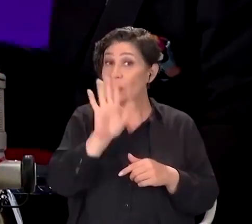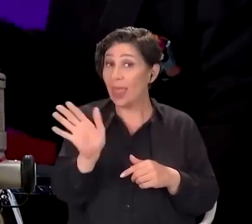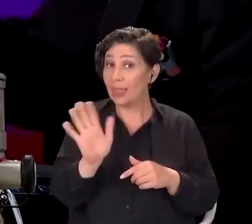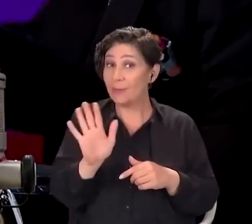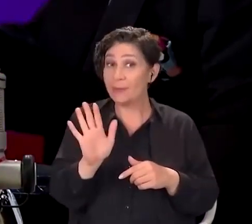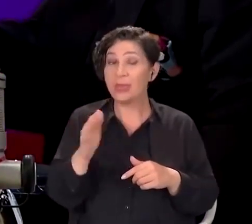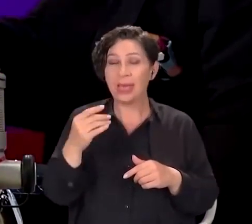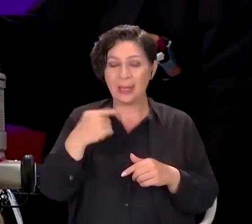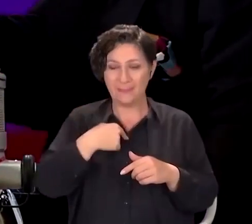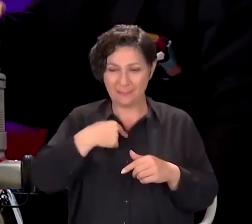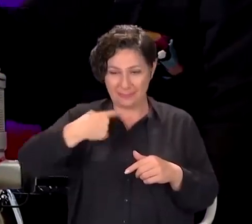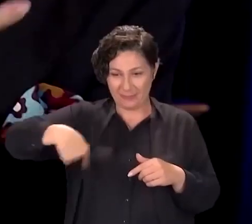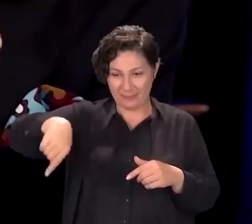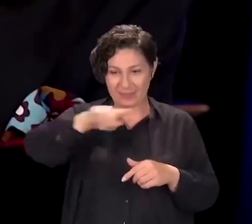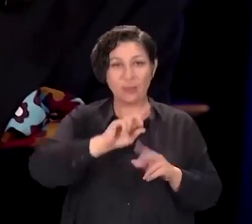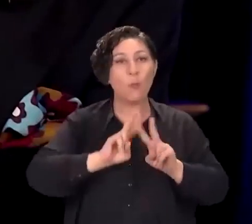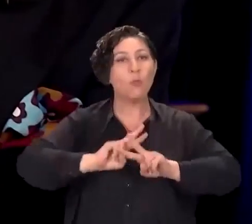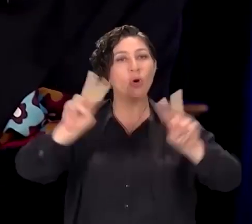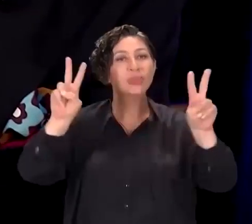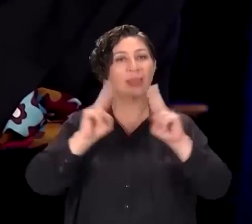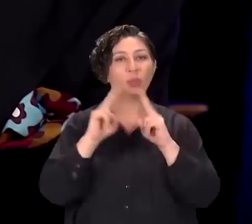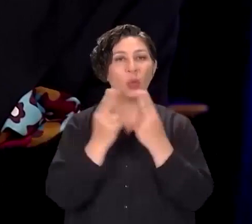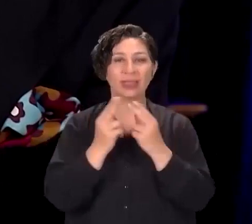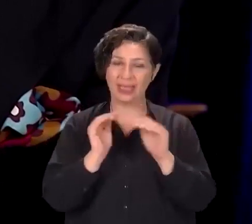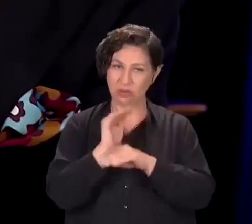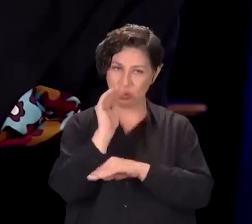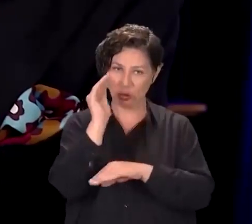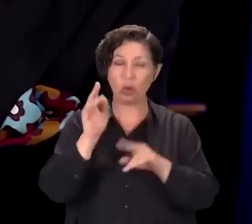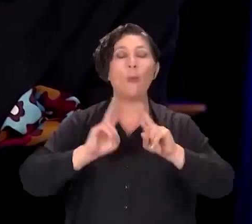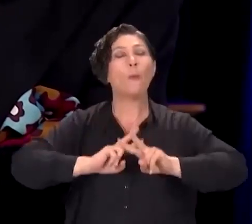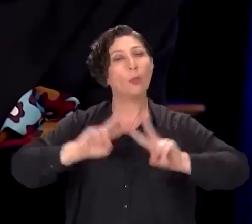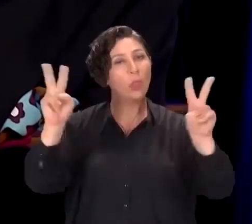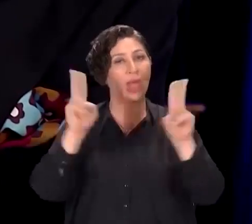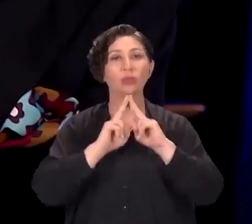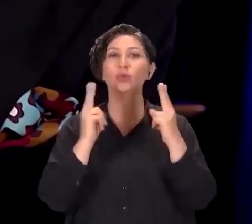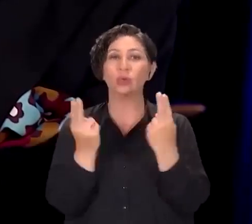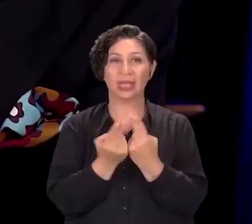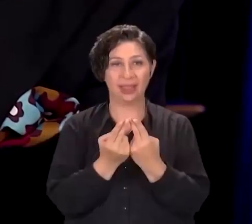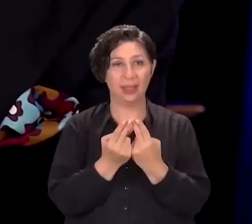unutmayalım. Biz bir modern dünyada yaşıyoruz. Ve evet. Modern dünyada